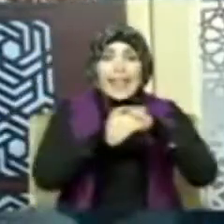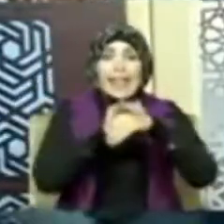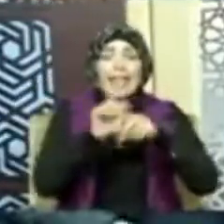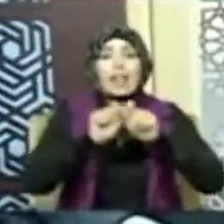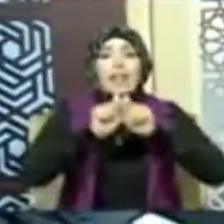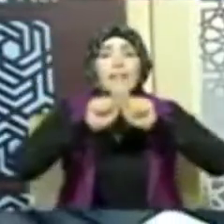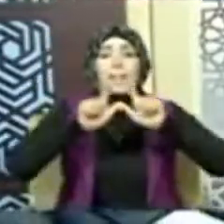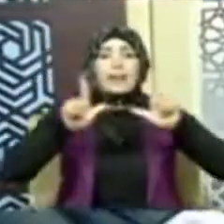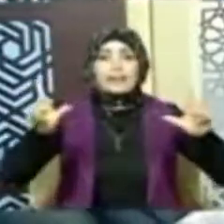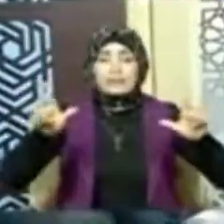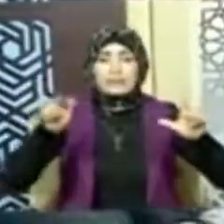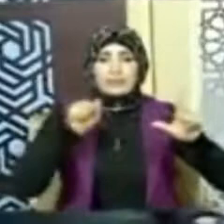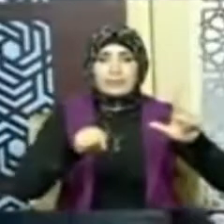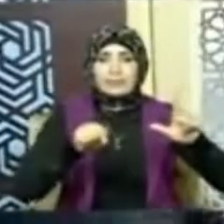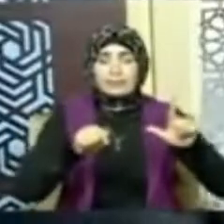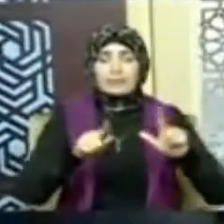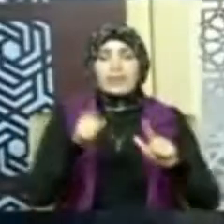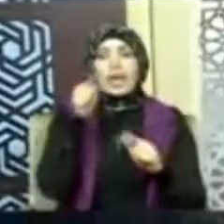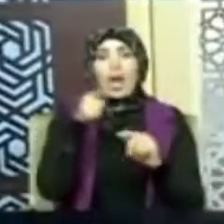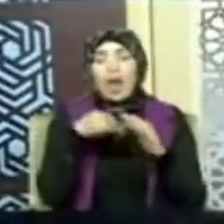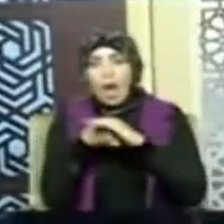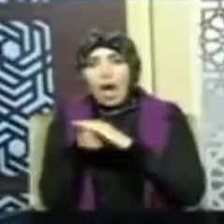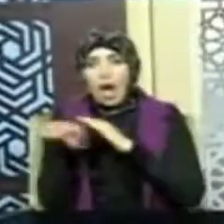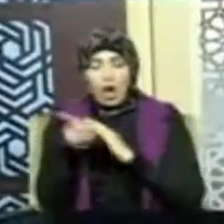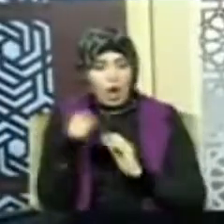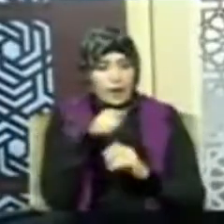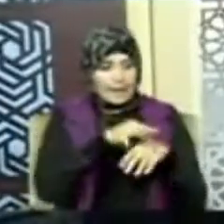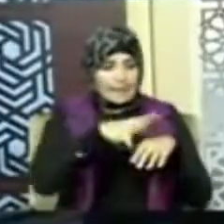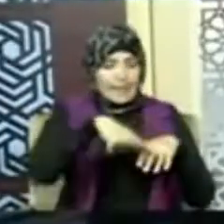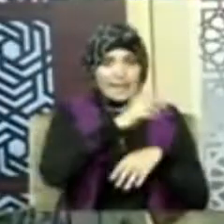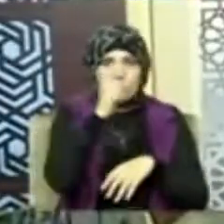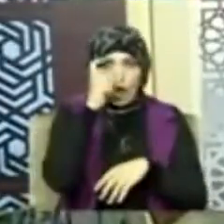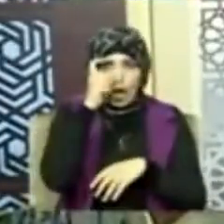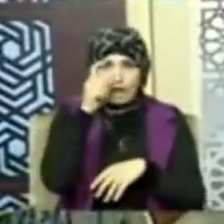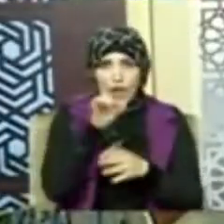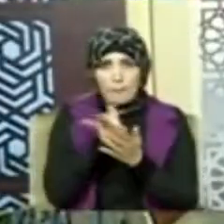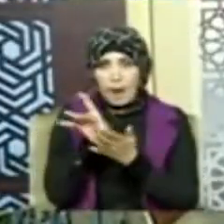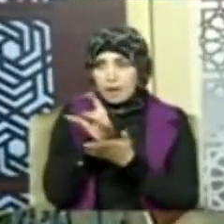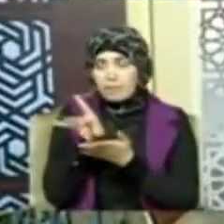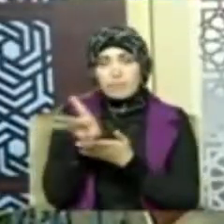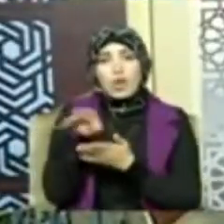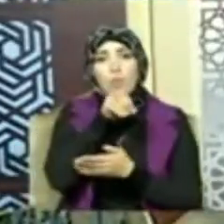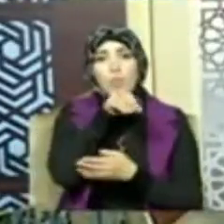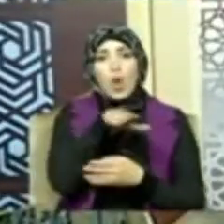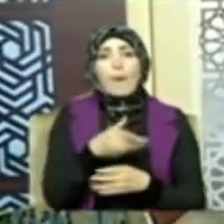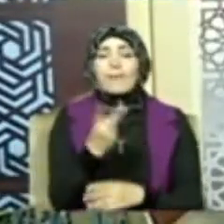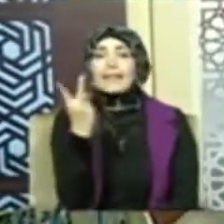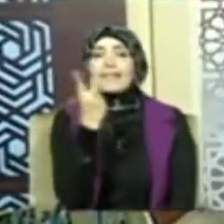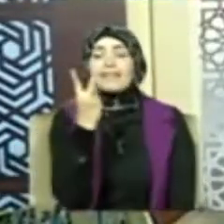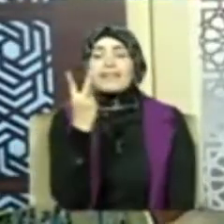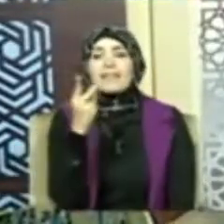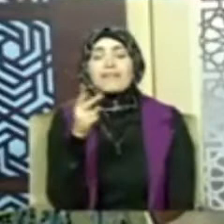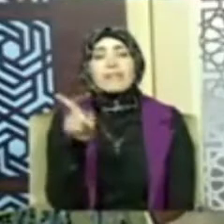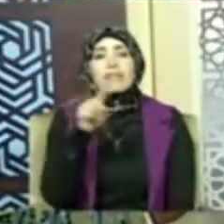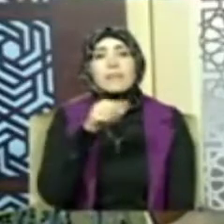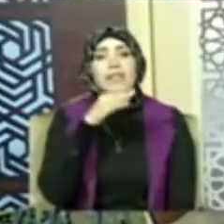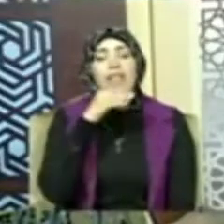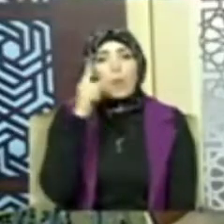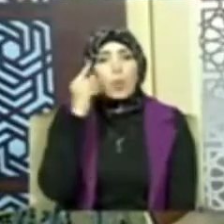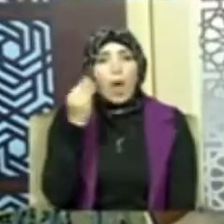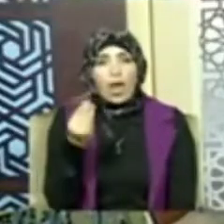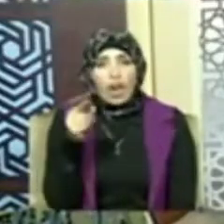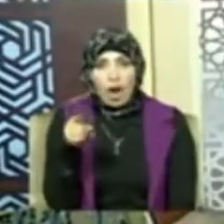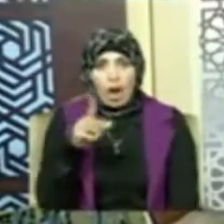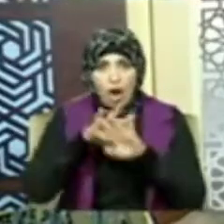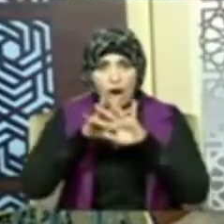الله. إذ أخرجه الذين كفروا ثاني اثنين، هنا كما